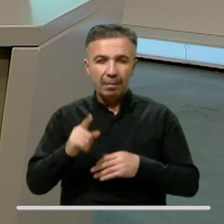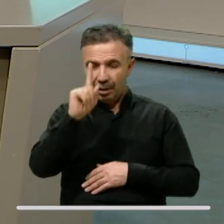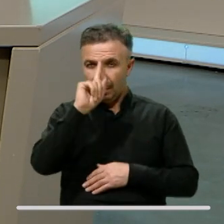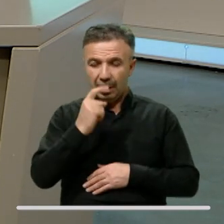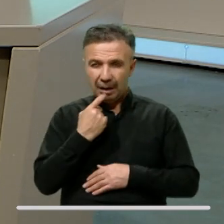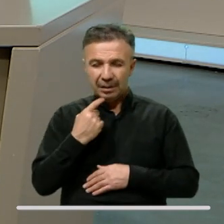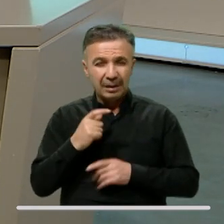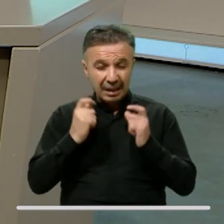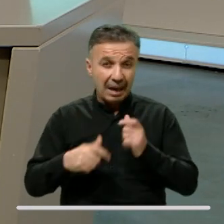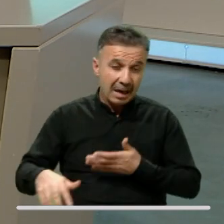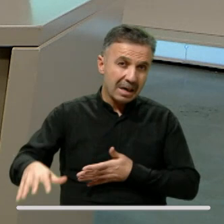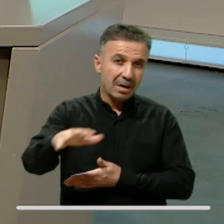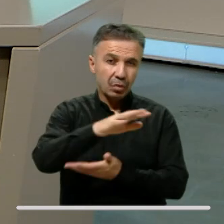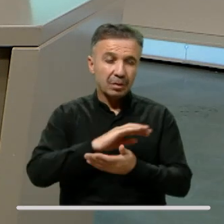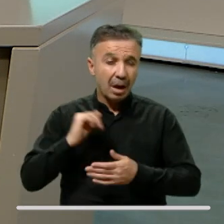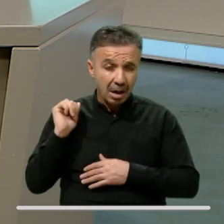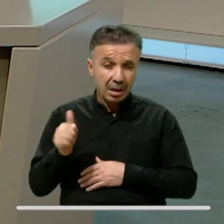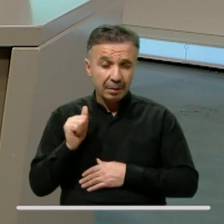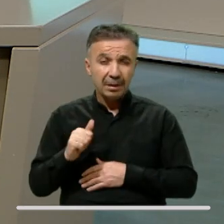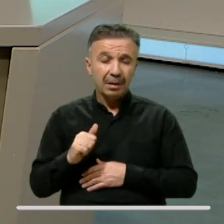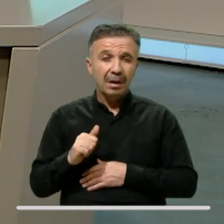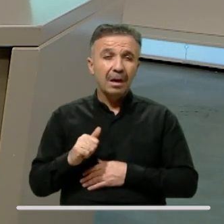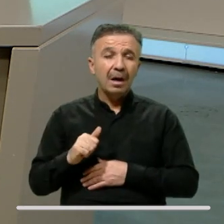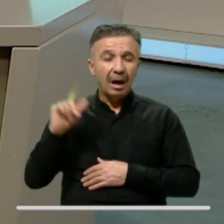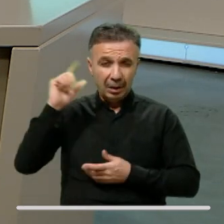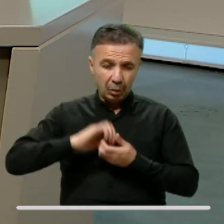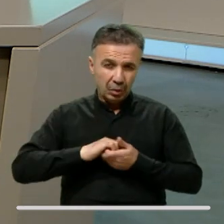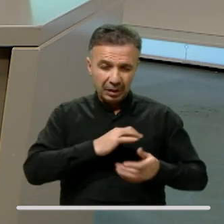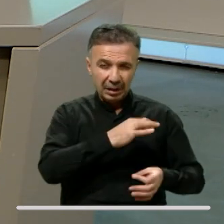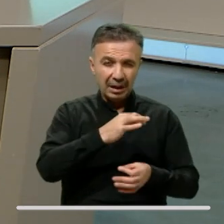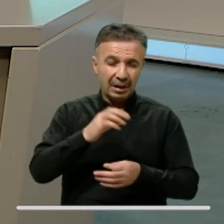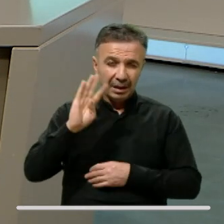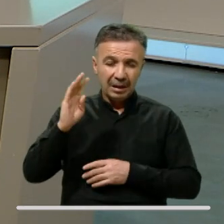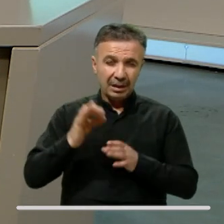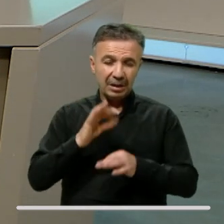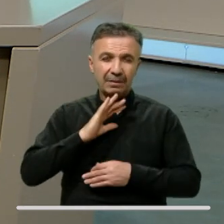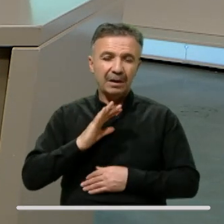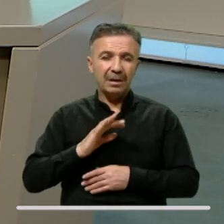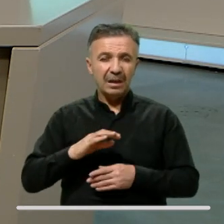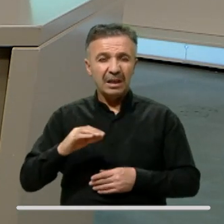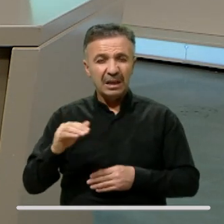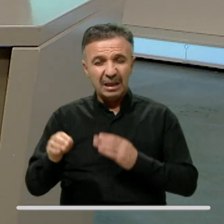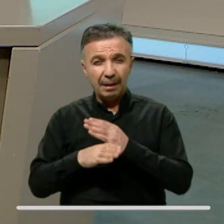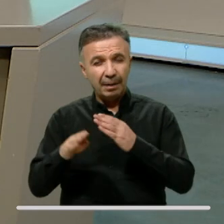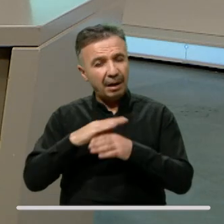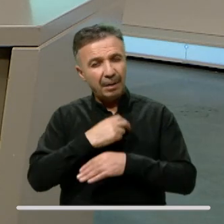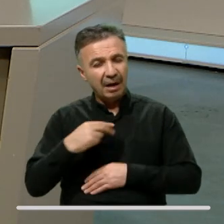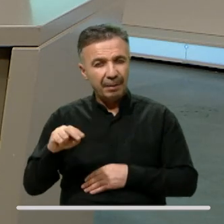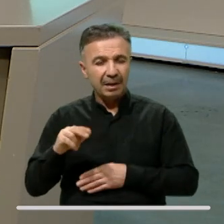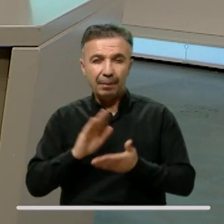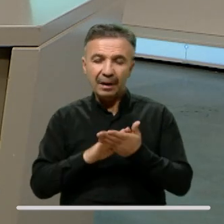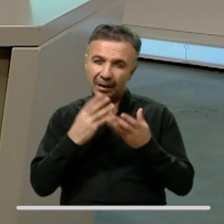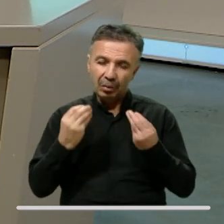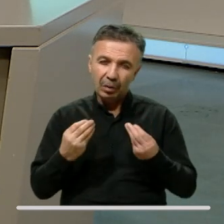evet. Yeryüzünde her zaman abdallardan 40 kişi bulunur. Her biri İbrahim Aleyhisselam gibi bereketlidir. Bunların bereketiyle yağmur